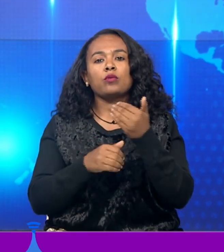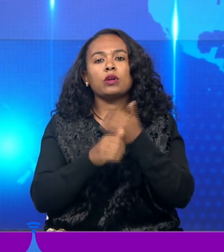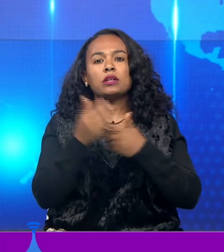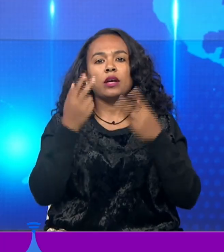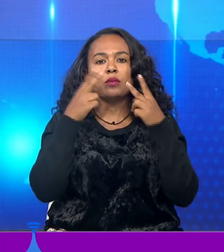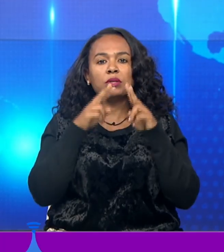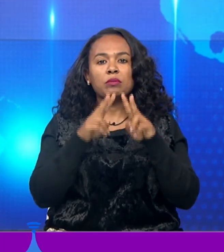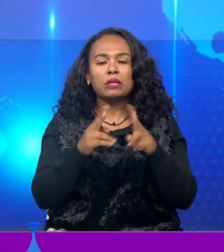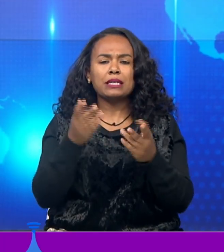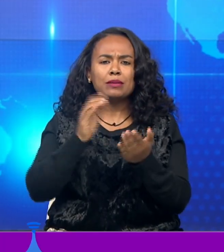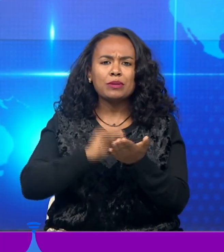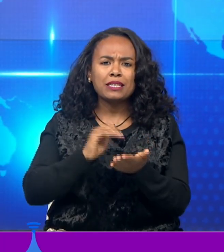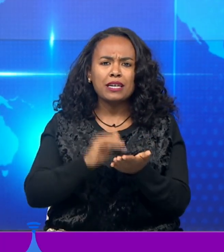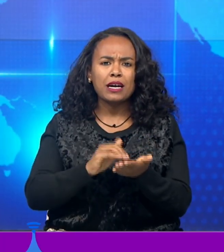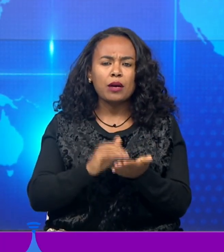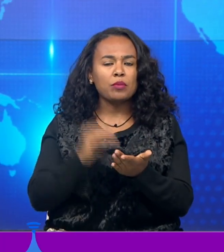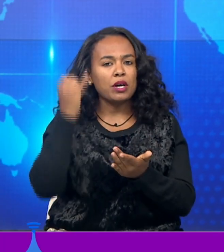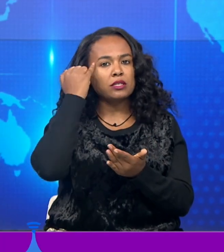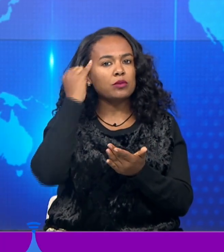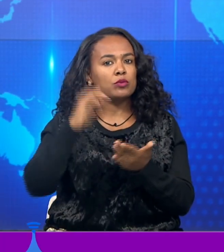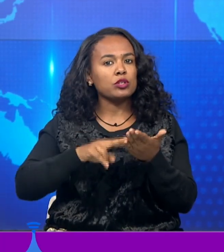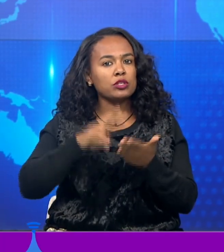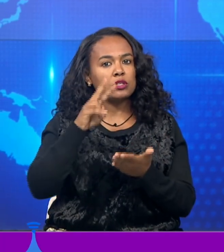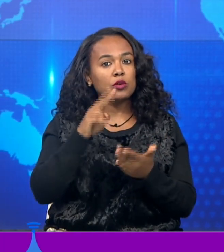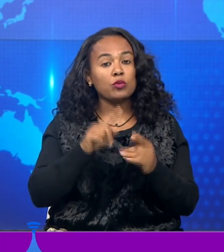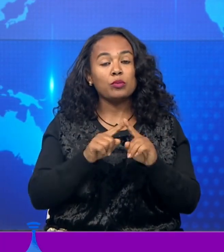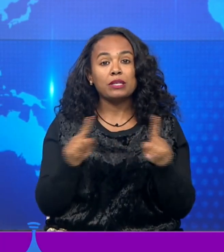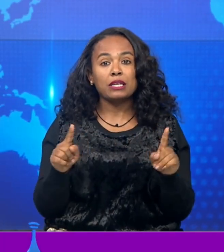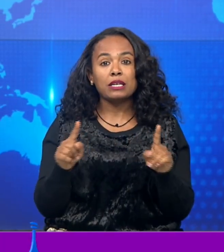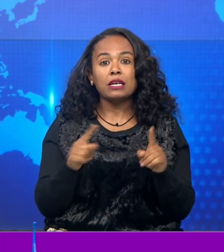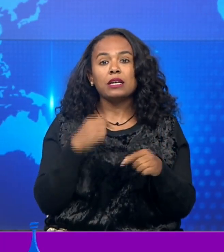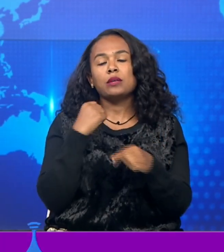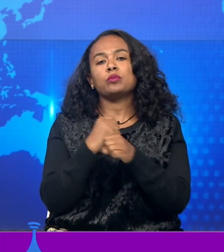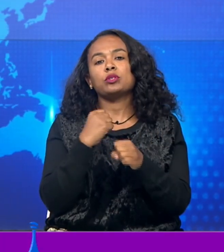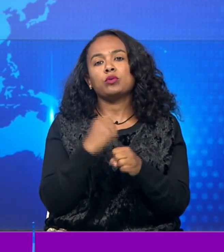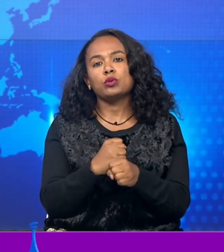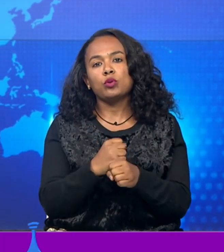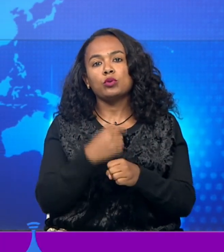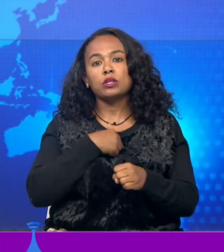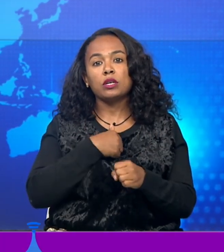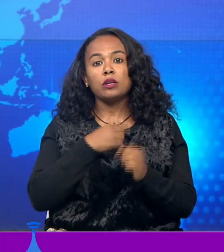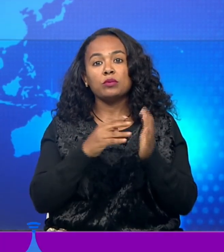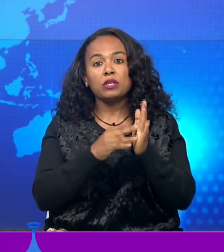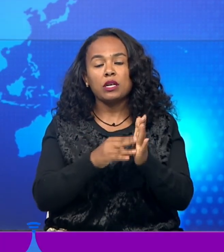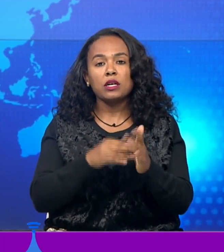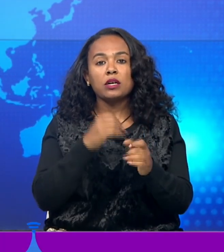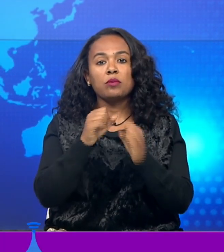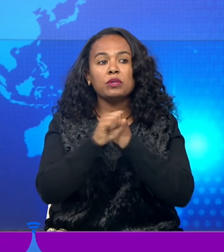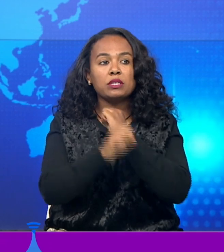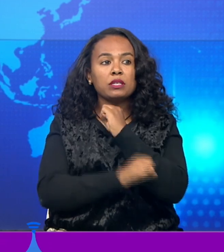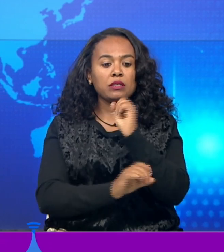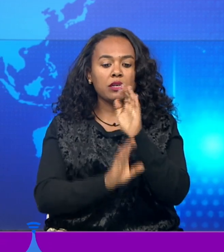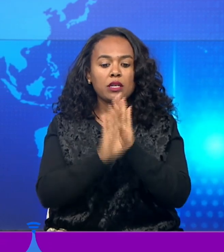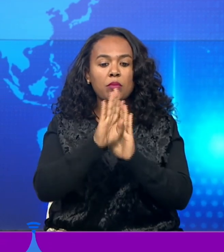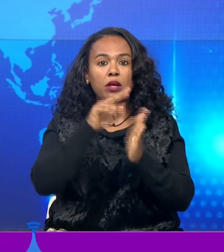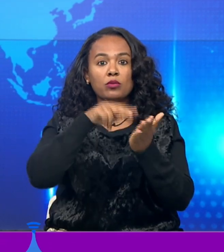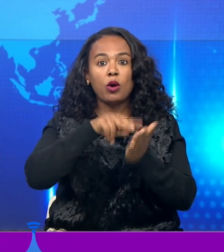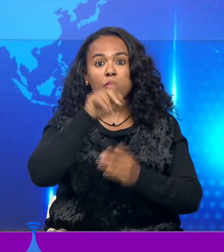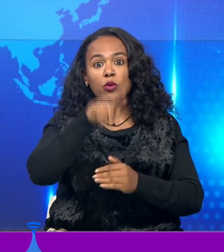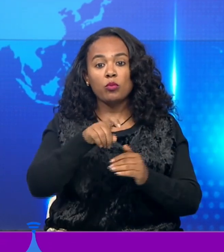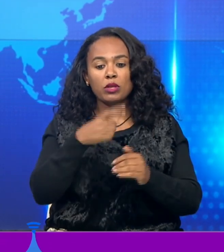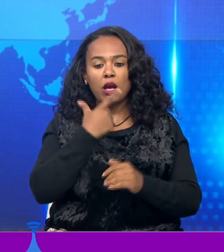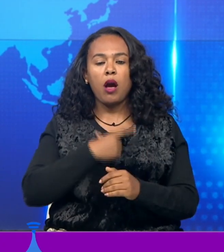በተመለከተ በተደጋጋሚ ሀሳቦች አነሳለሁ። በተለይ የሚሰሩ ስራዎች እኔ ለምሳሌ መሰረተ ልማት ቋሚ ኮሚቴ አባል